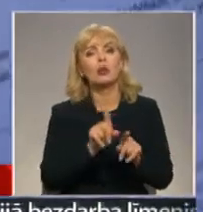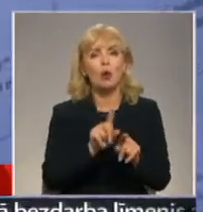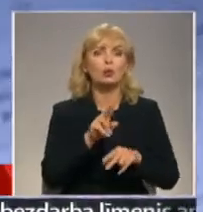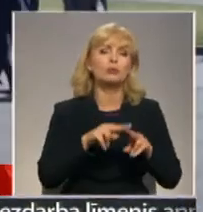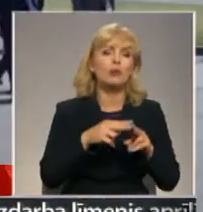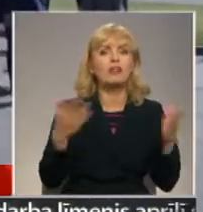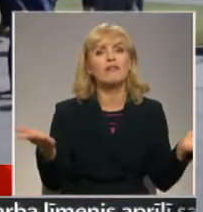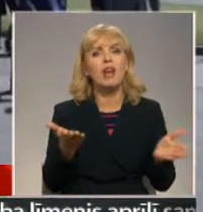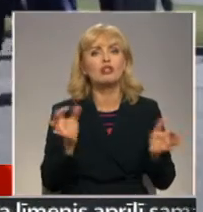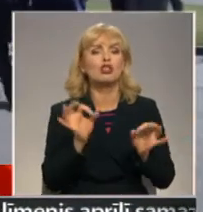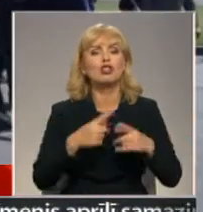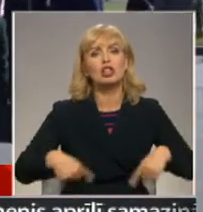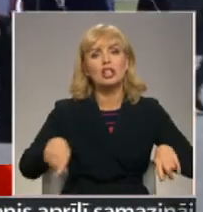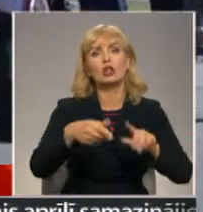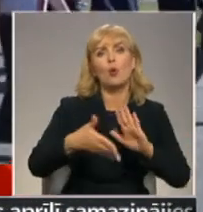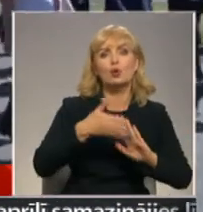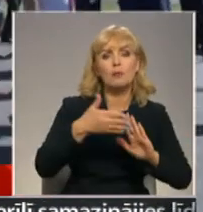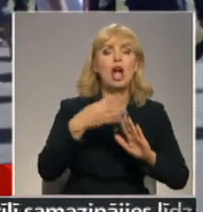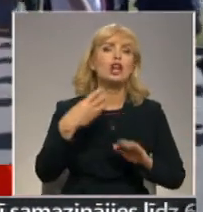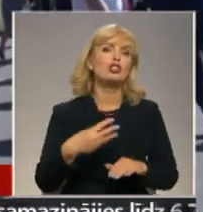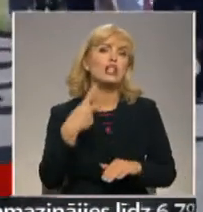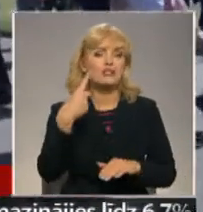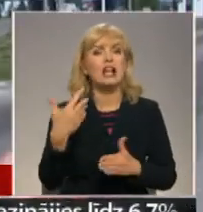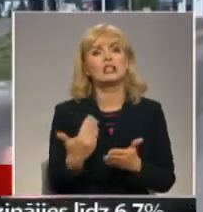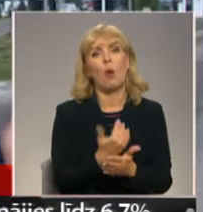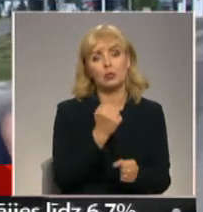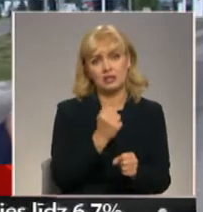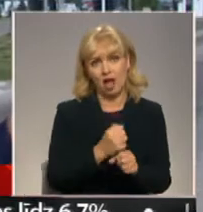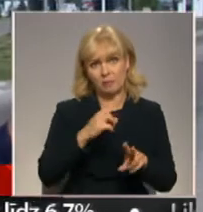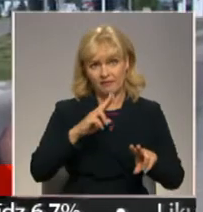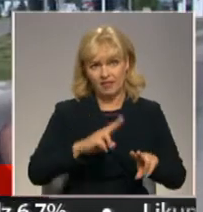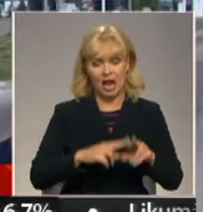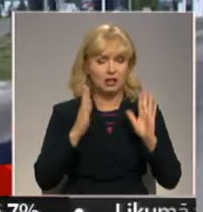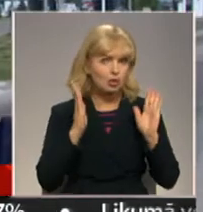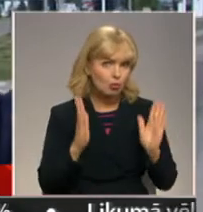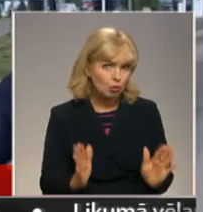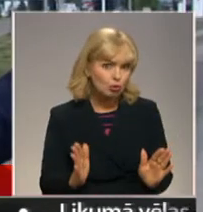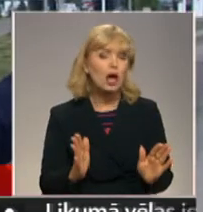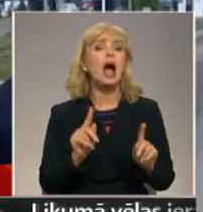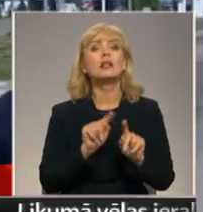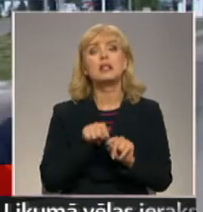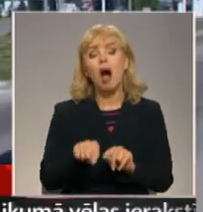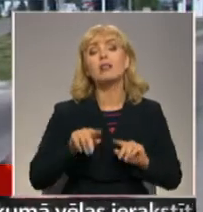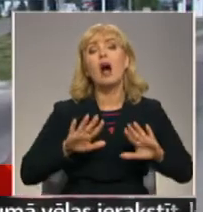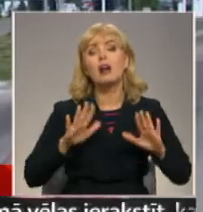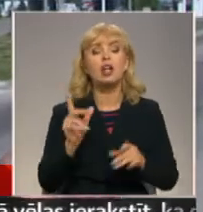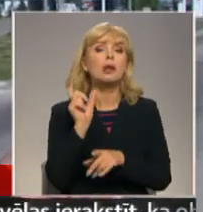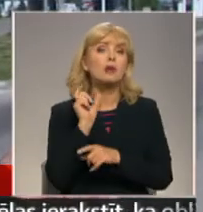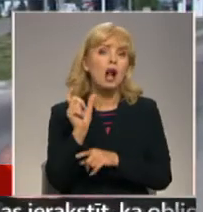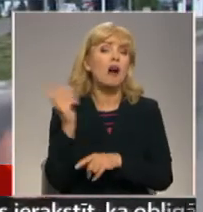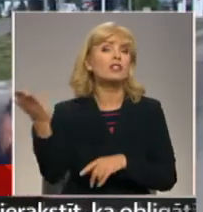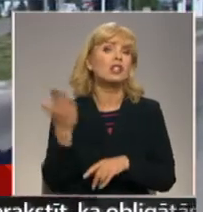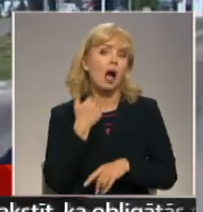teritorijas uzlabojumi. Radītas teju 40 jaunas darba vietas. Šit varētu vairāk arī tādā gadījumā kravas nāk